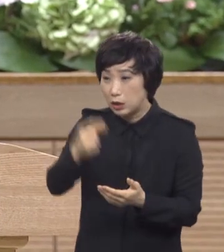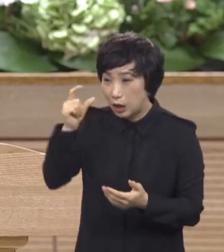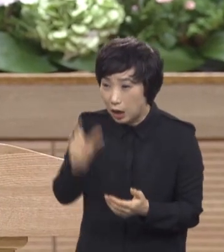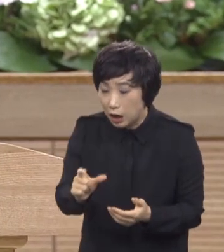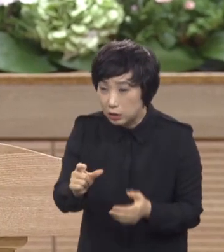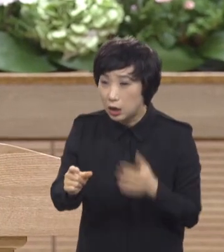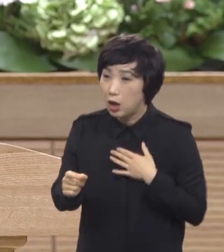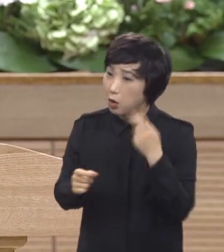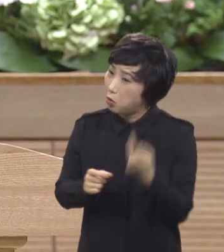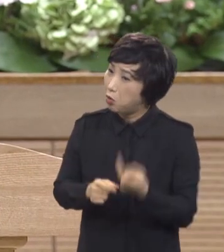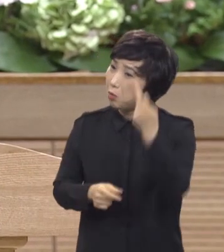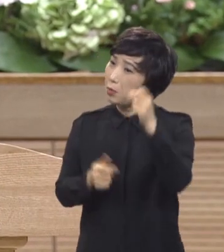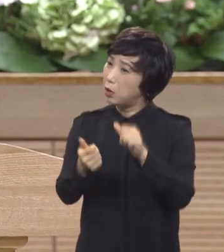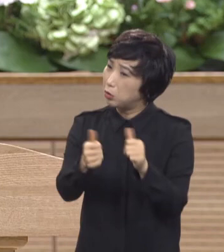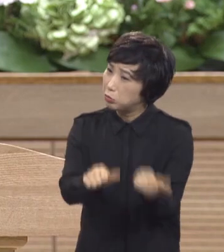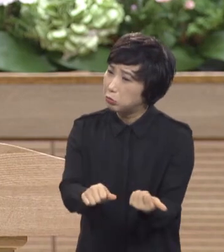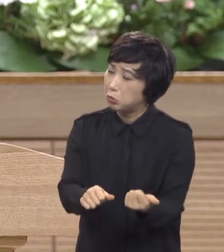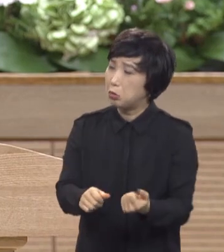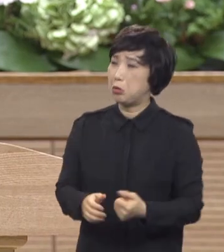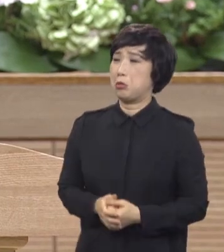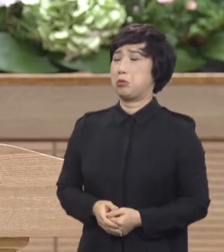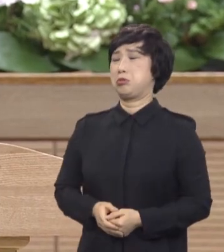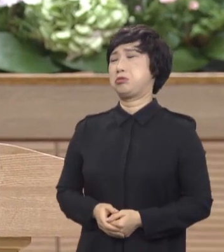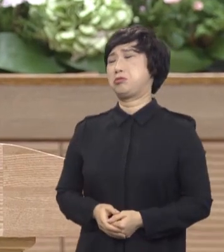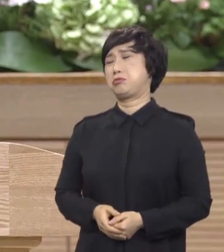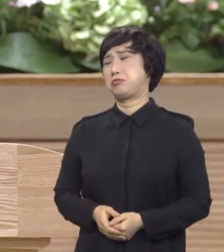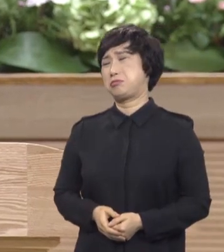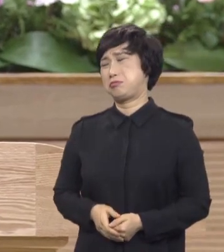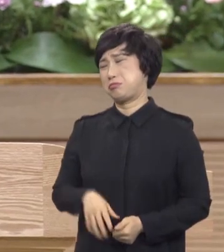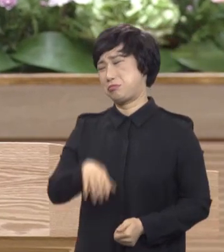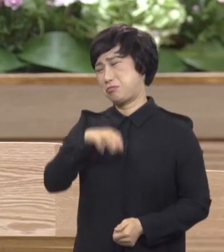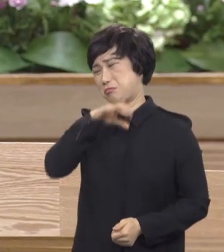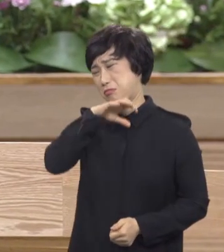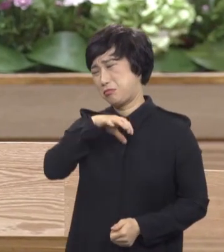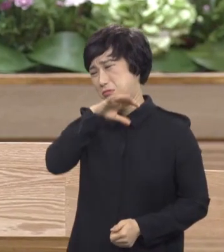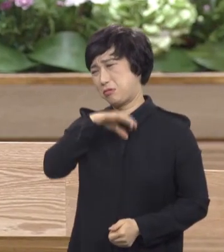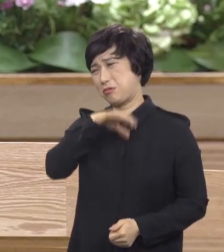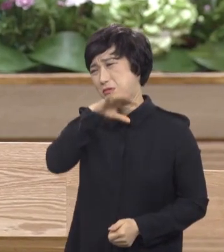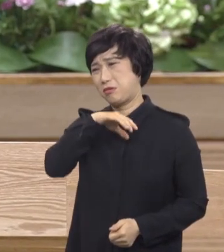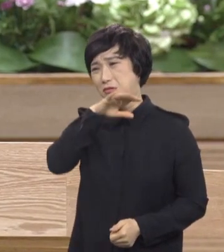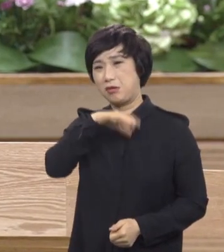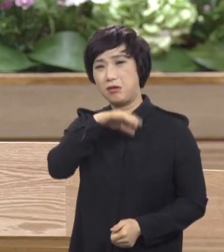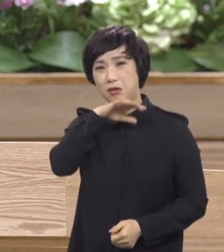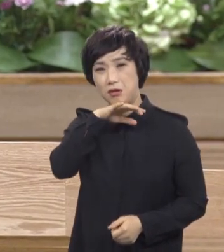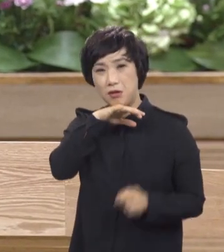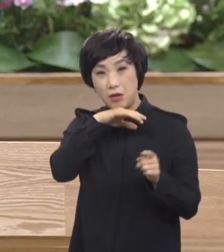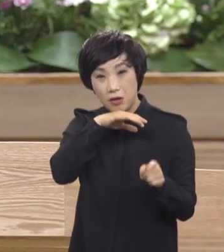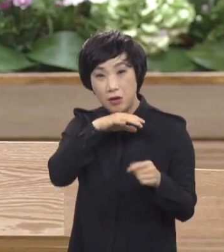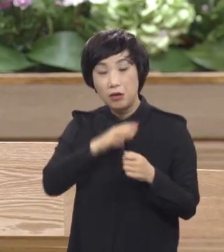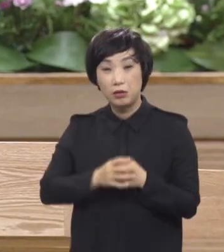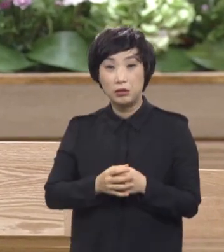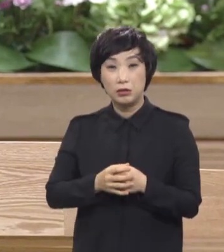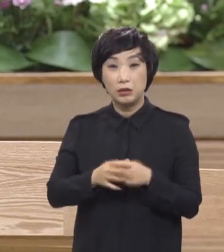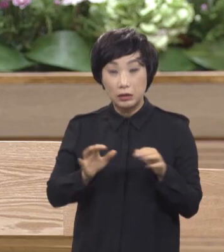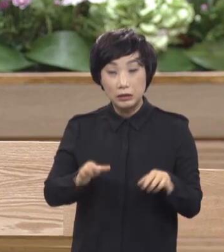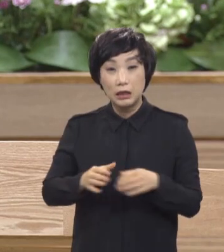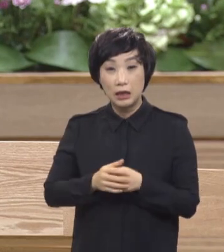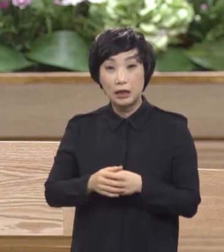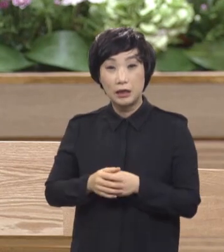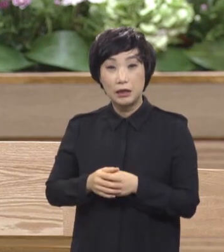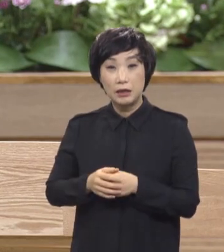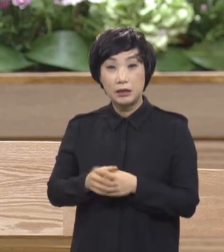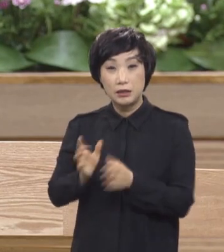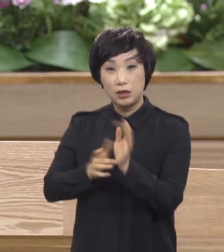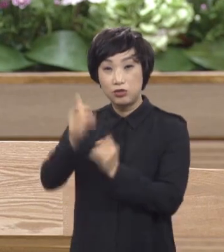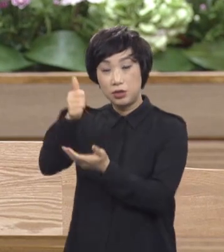죽게 하셨나 하는 원망에 차 있어요 원망에 차 있습니다 그때 주님이